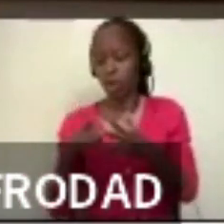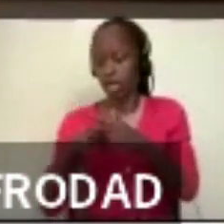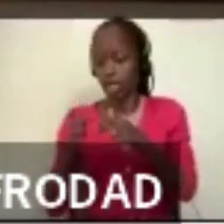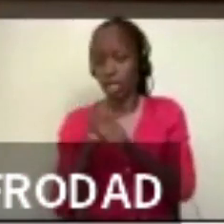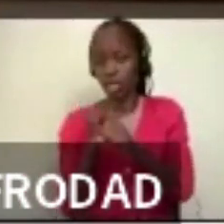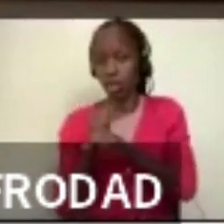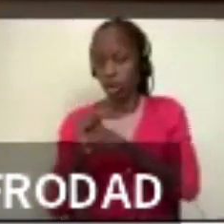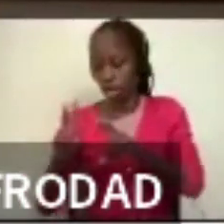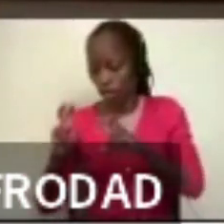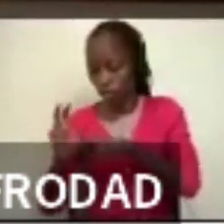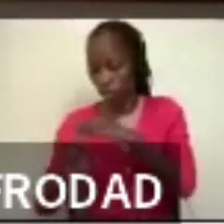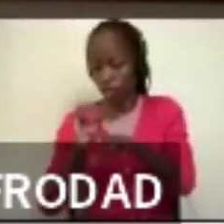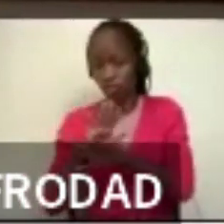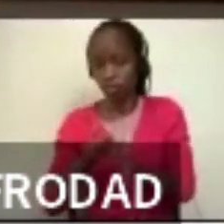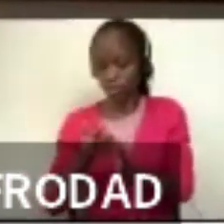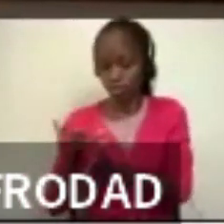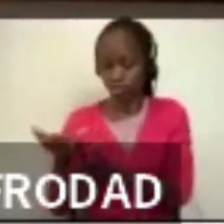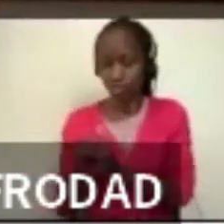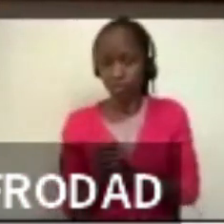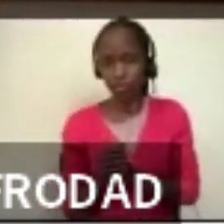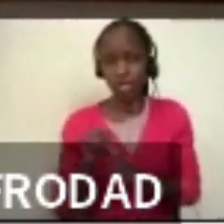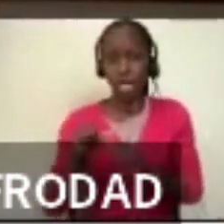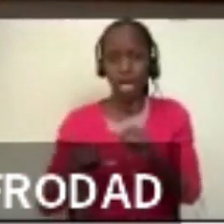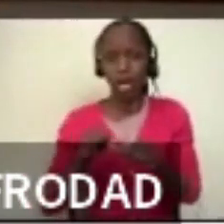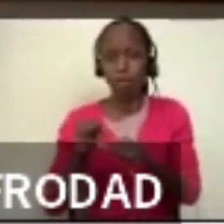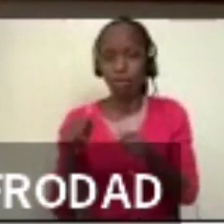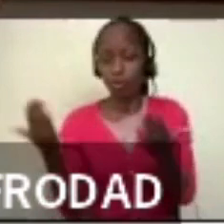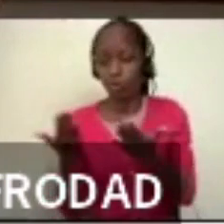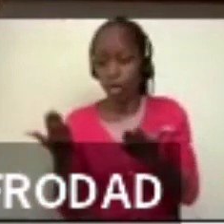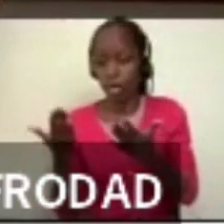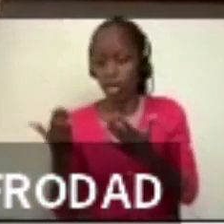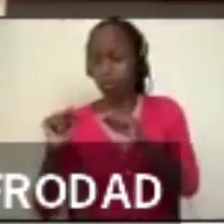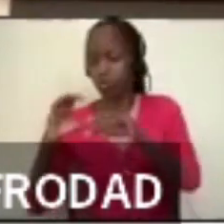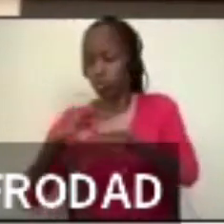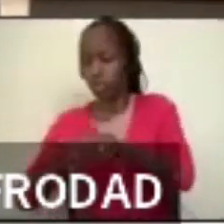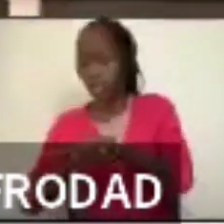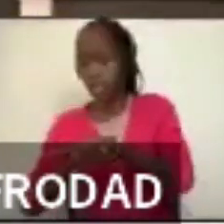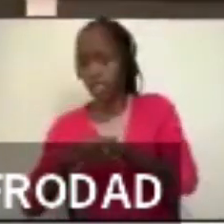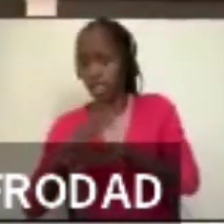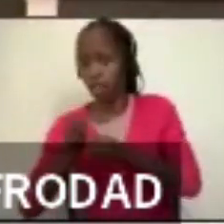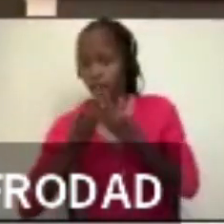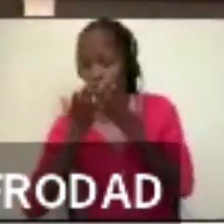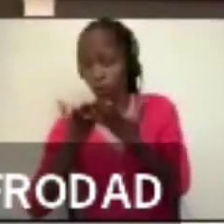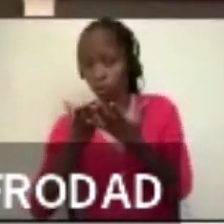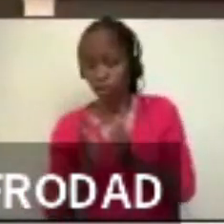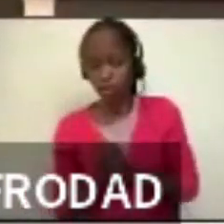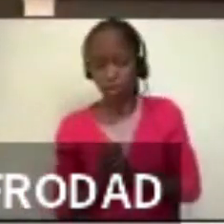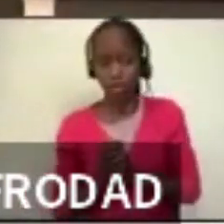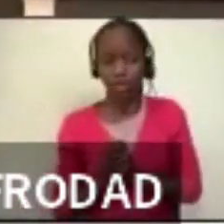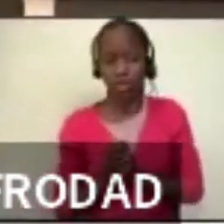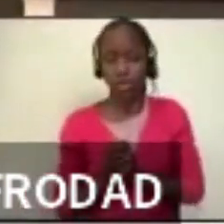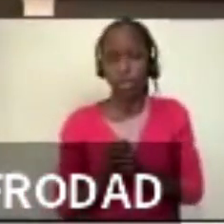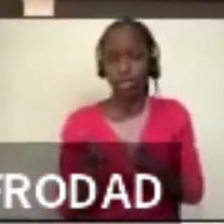Et la question de où trouver l'information. Je sais que mes confrères ici, on leur a déjà posé la question plusieurs